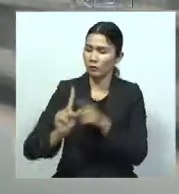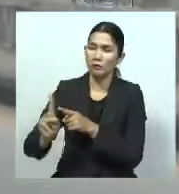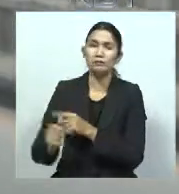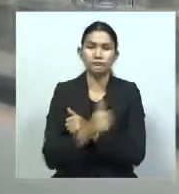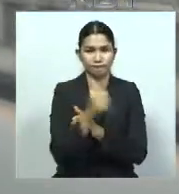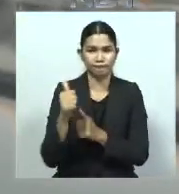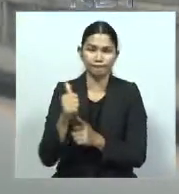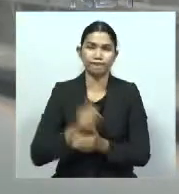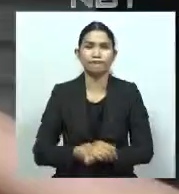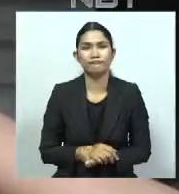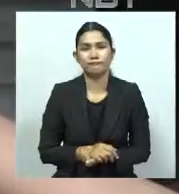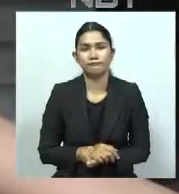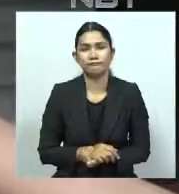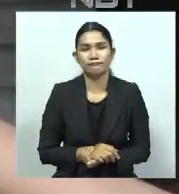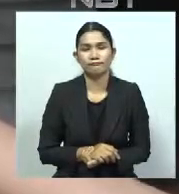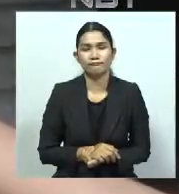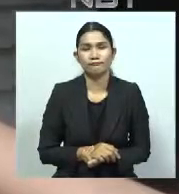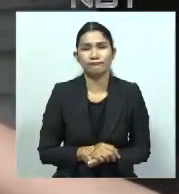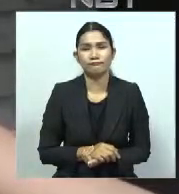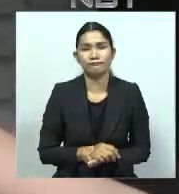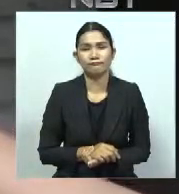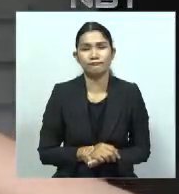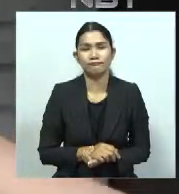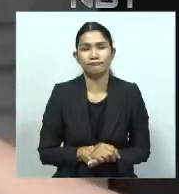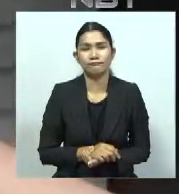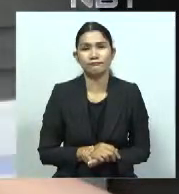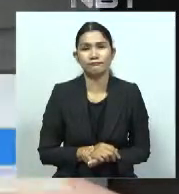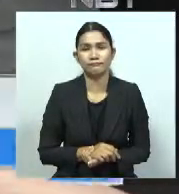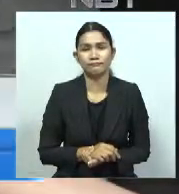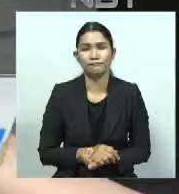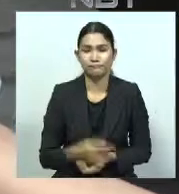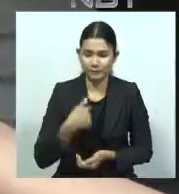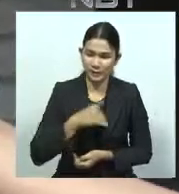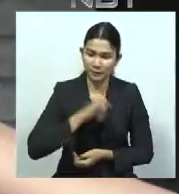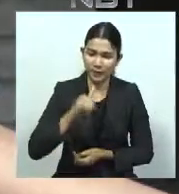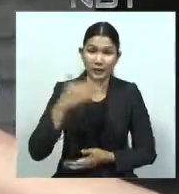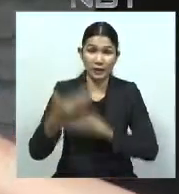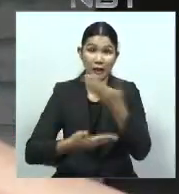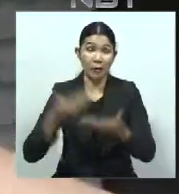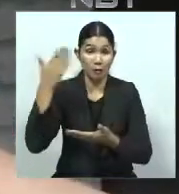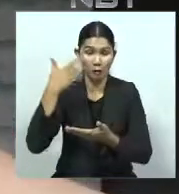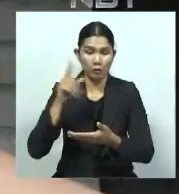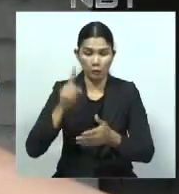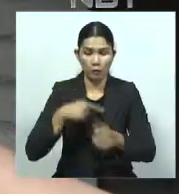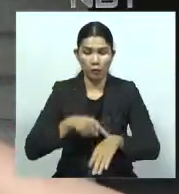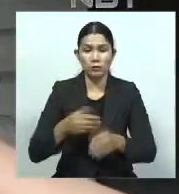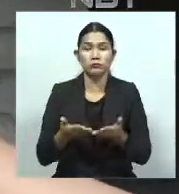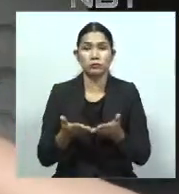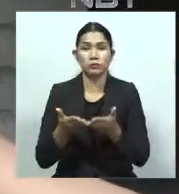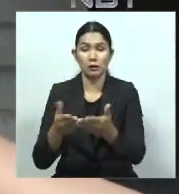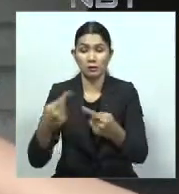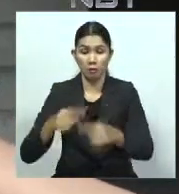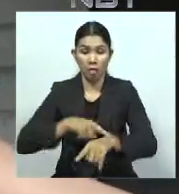ห่งนี ้จะไปตลาดที่สงขลาต้องไปเรือถ้ากลับผิดเวลาก็กลับไม่ได้ต้องเหมา